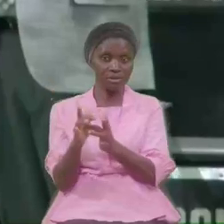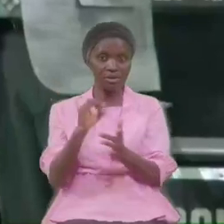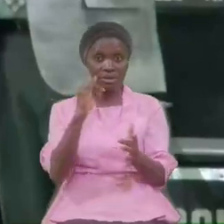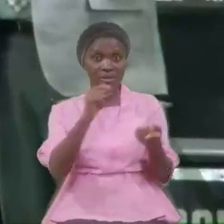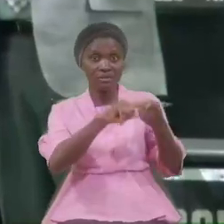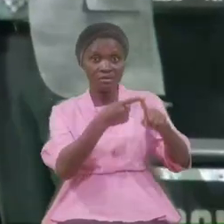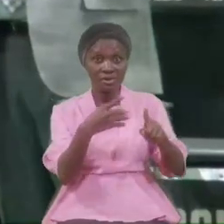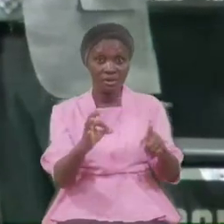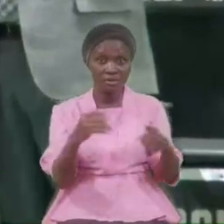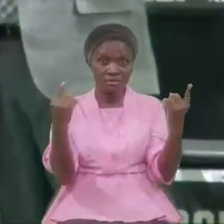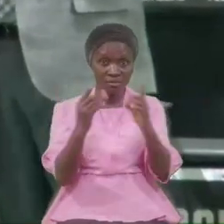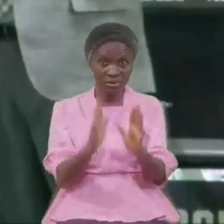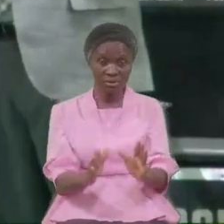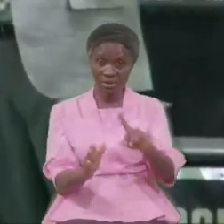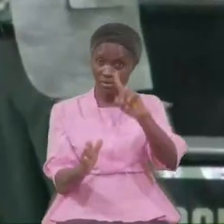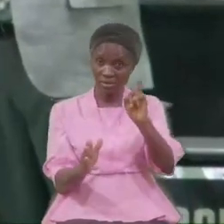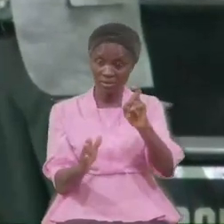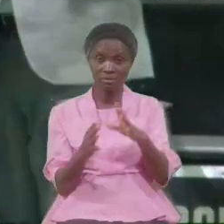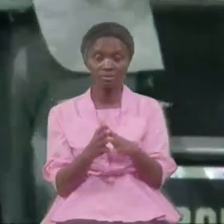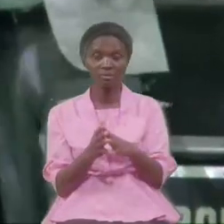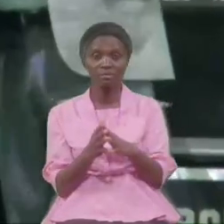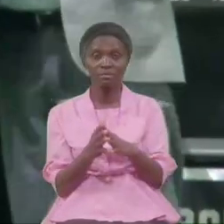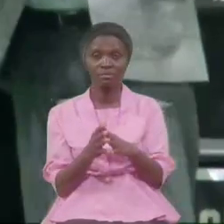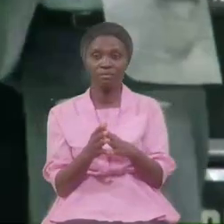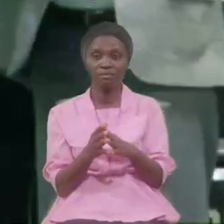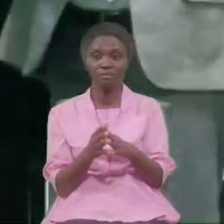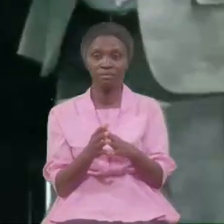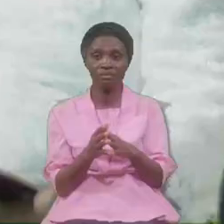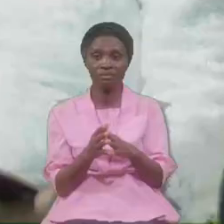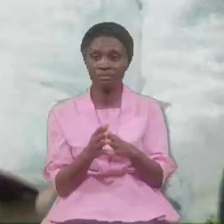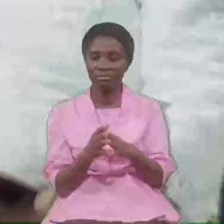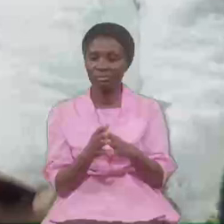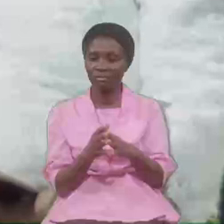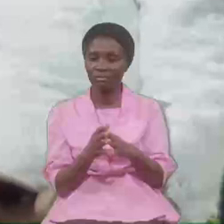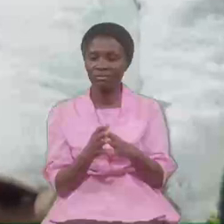que Jésus est ami des pécheurs?